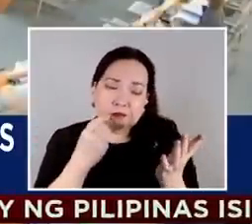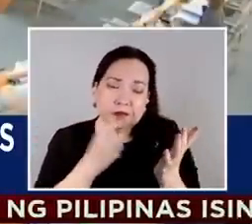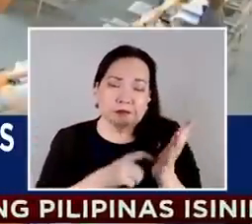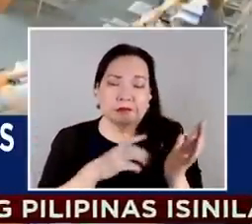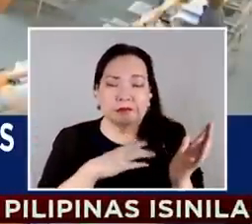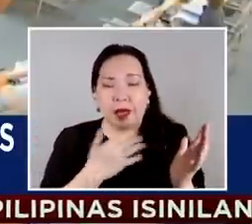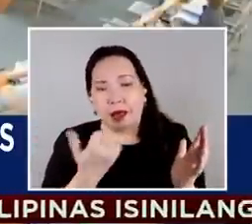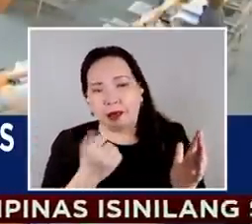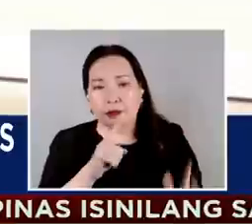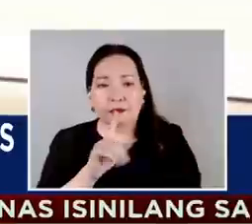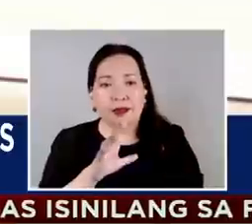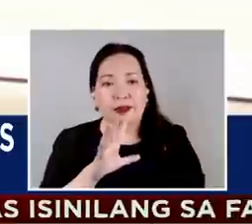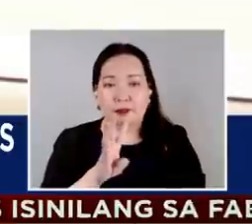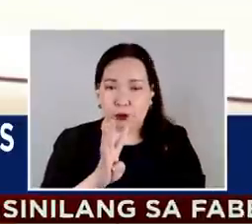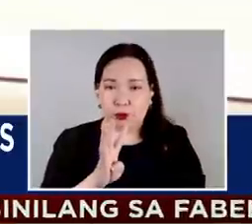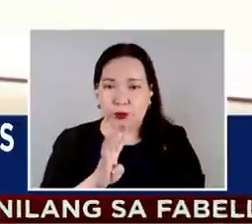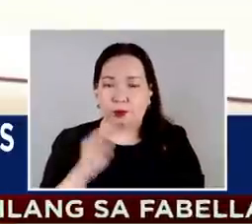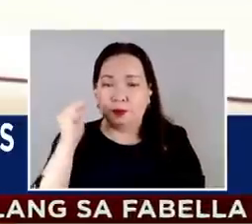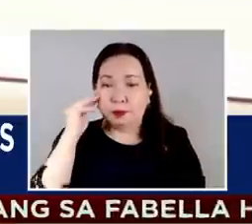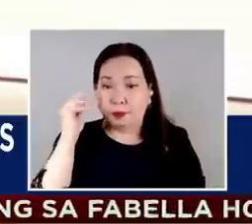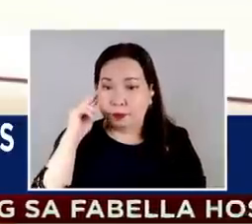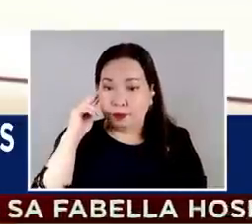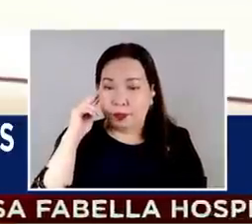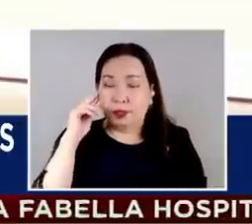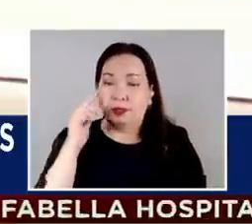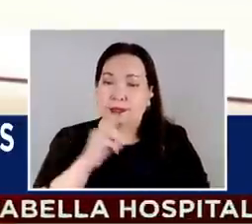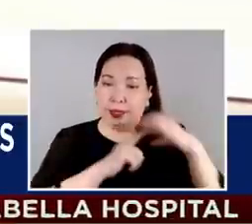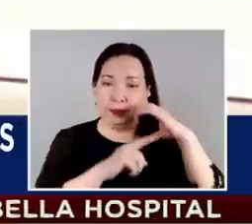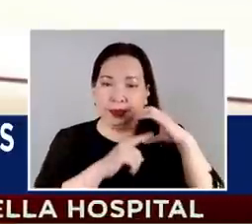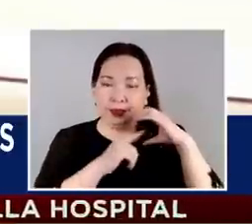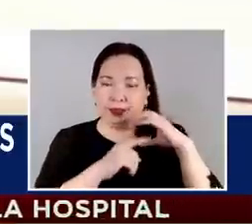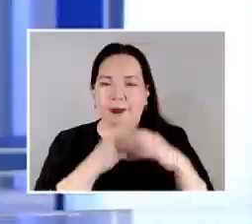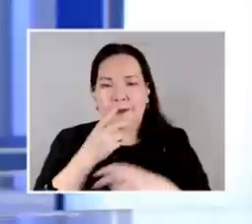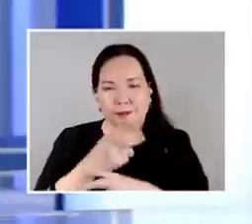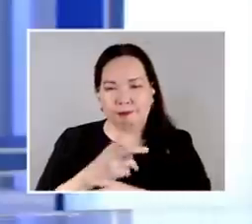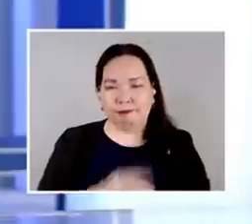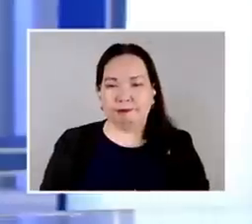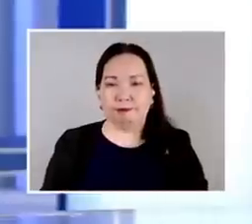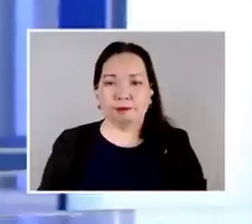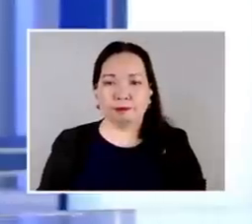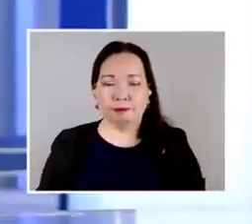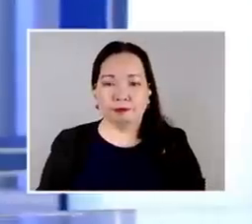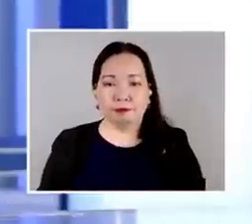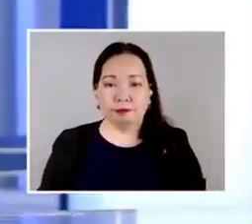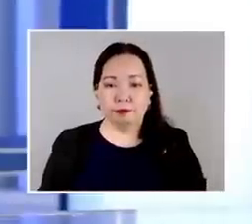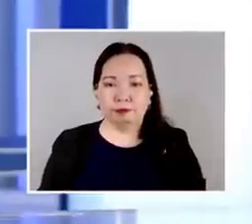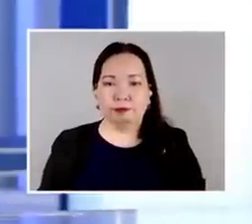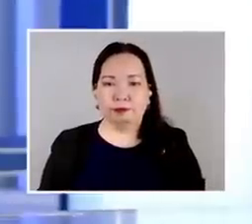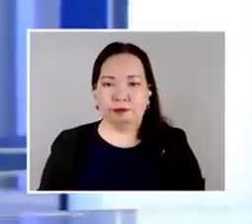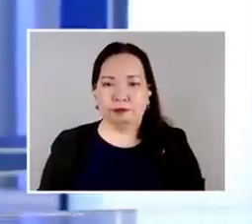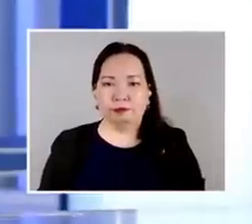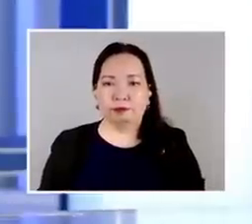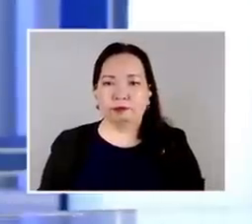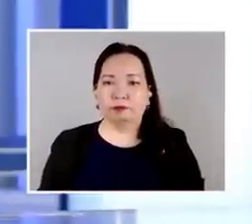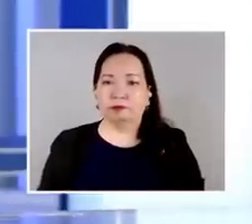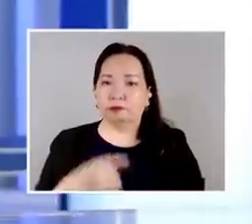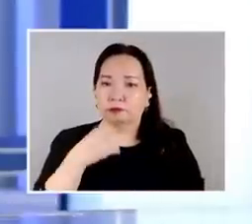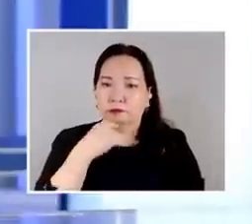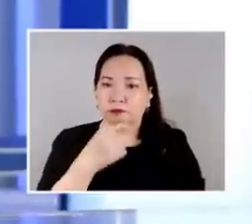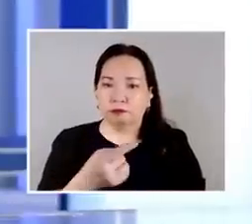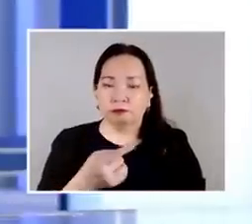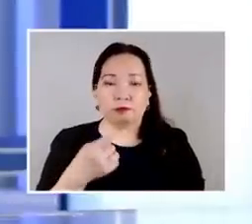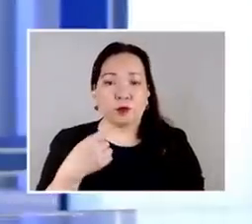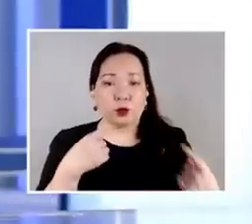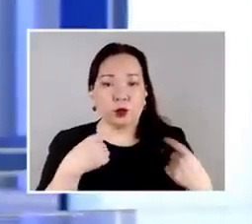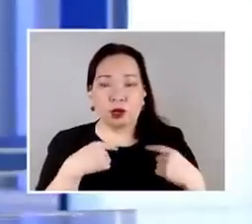iba pa. Mike Navalio, ABS-CBN News. Inatawan ng 6 na buwang preventive